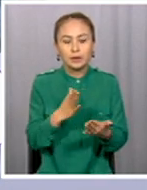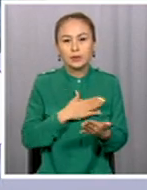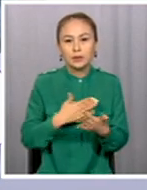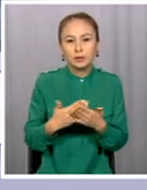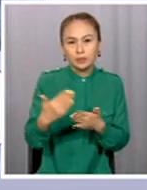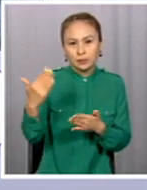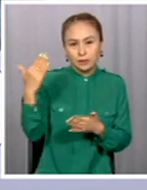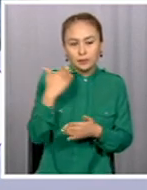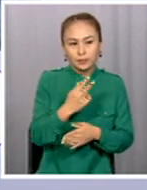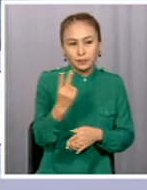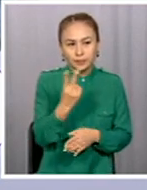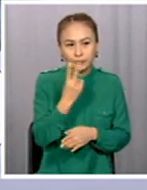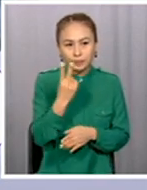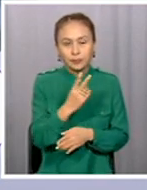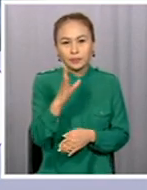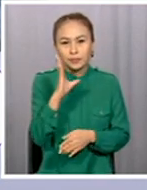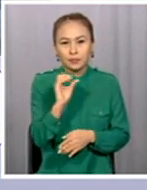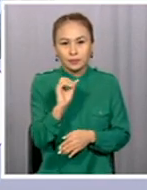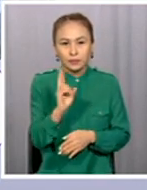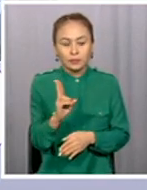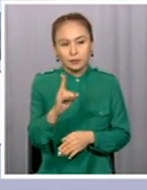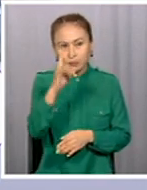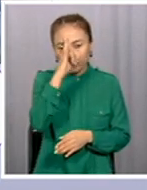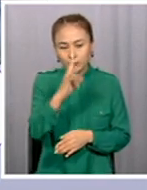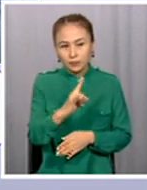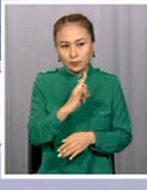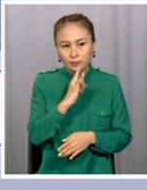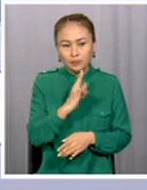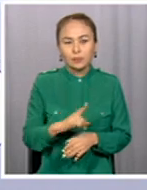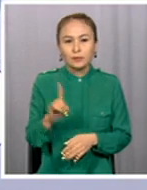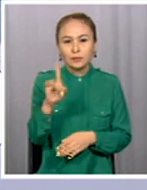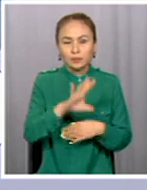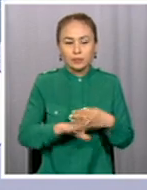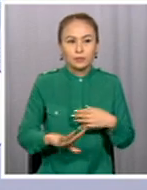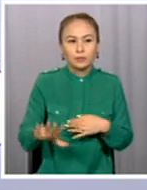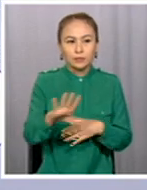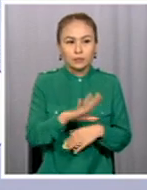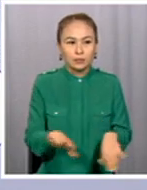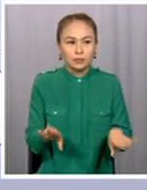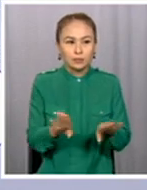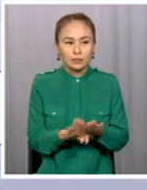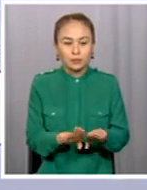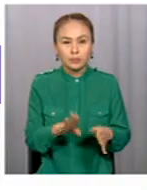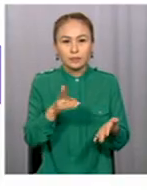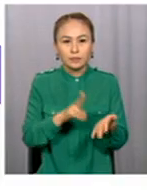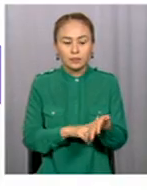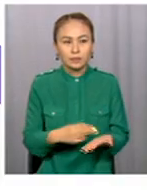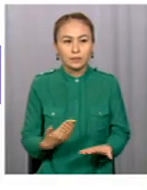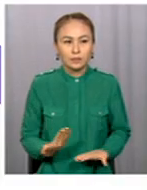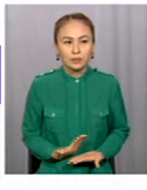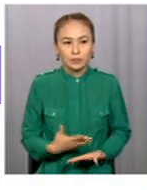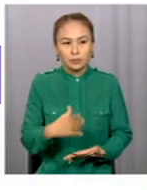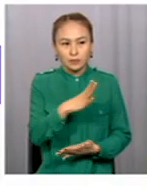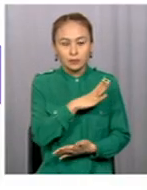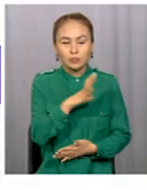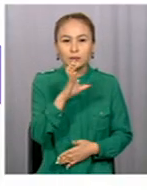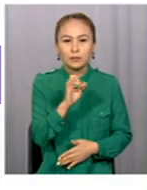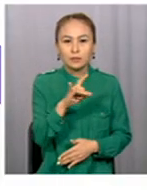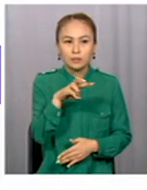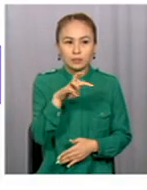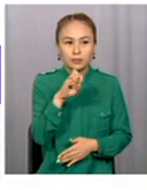дейін екінші ғасырда Қазақстанның батыс аймағын мекендеген болатын. Сарматтар